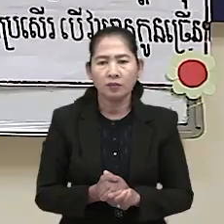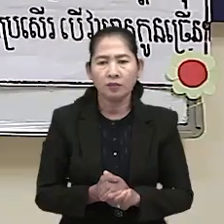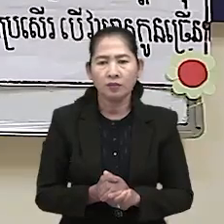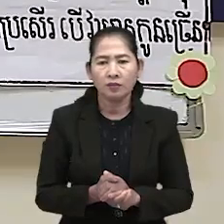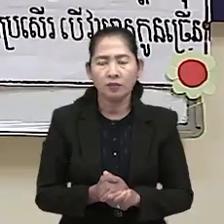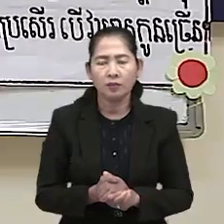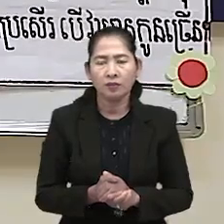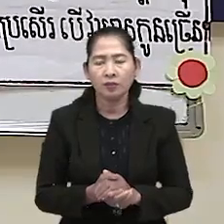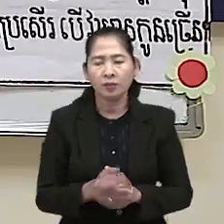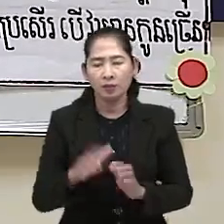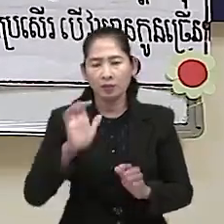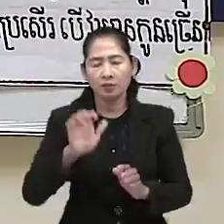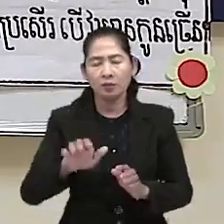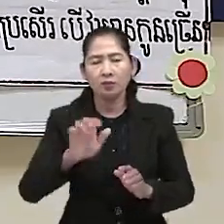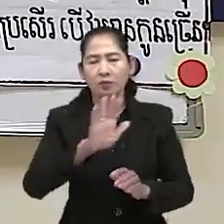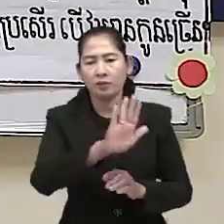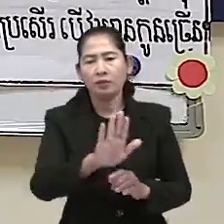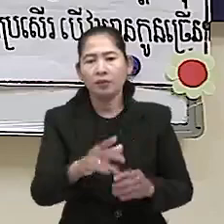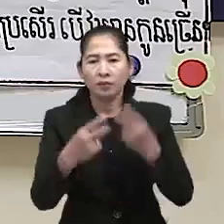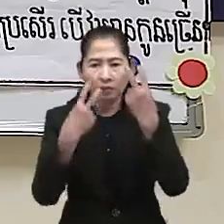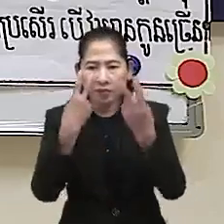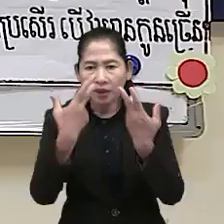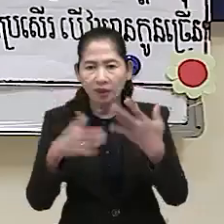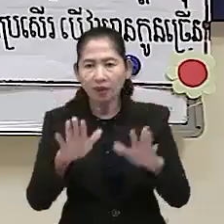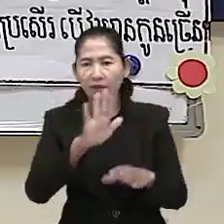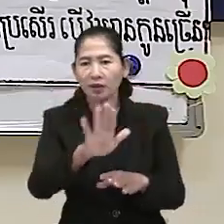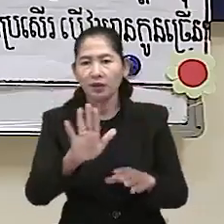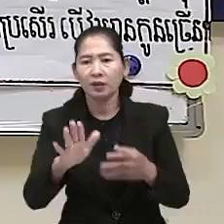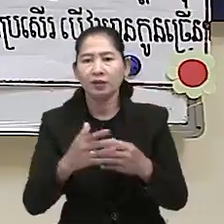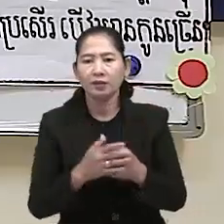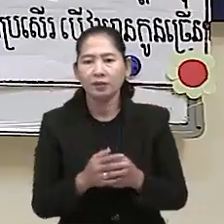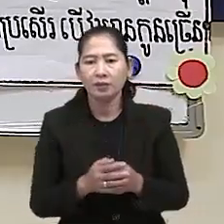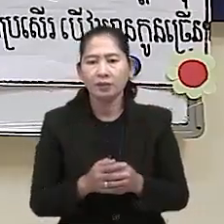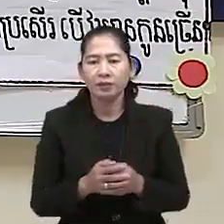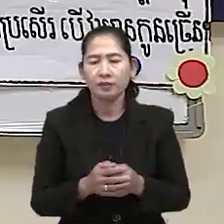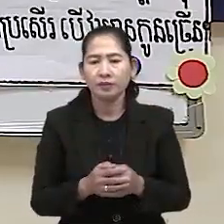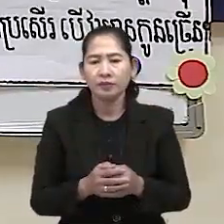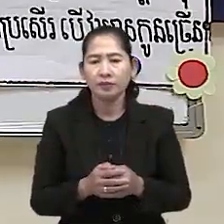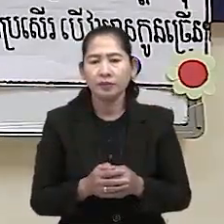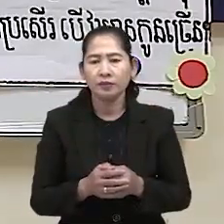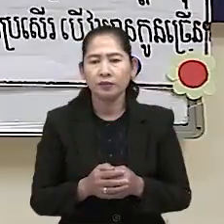ចាកូនមើលហើយណាកូនទាំងអស់គ្នា